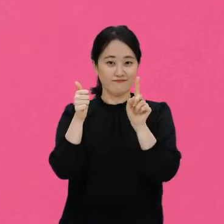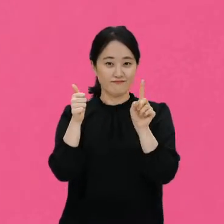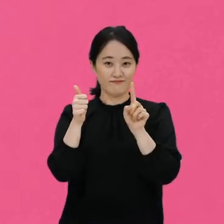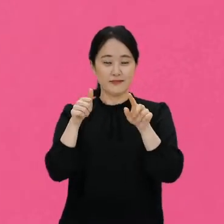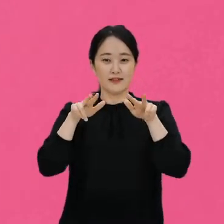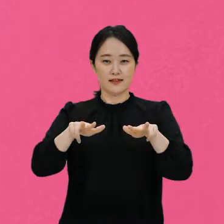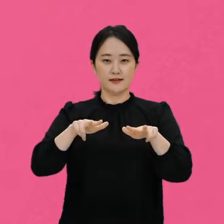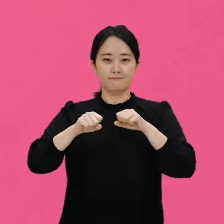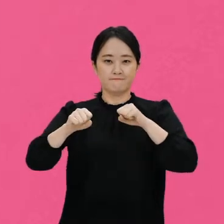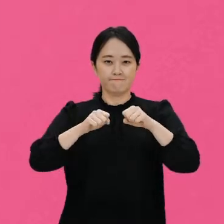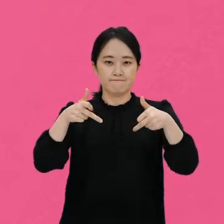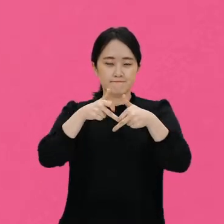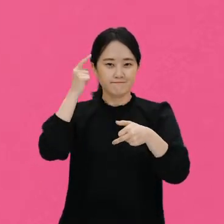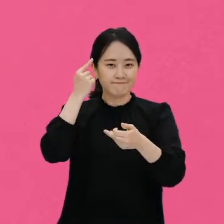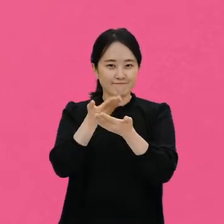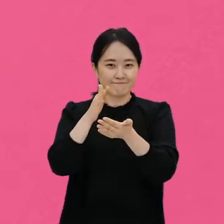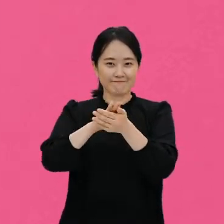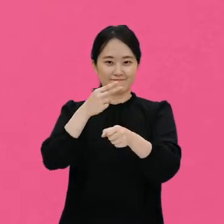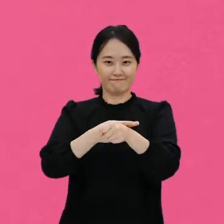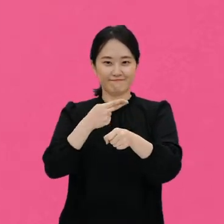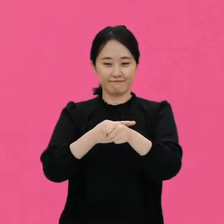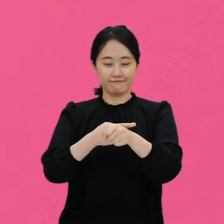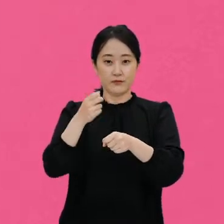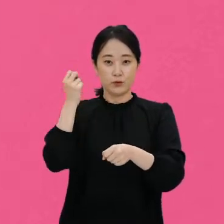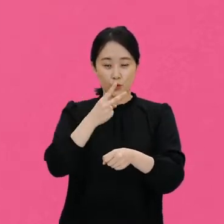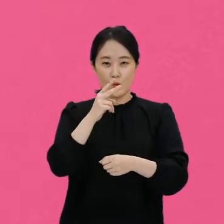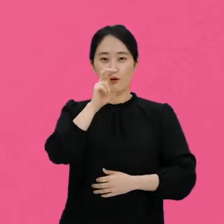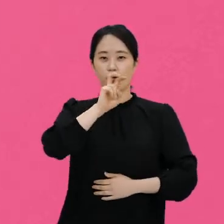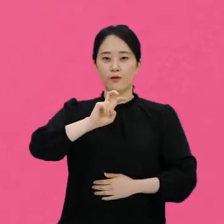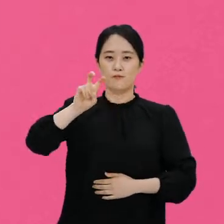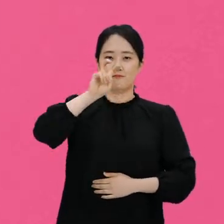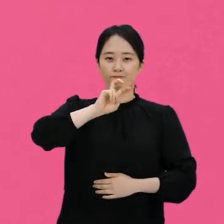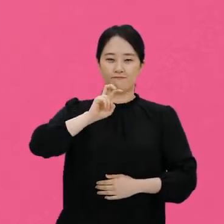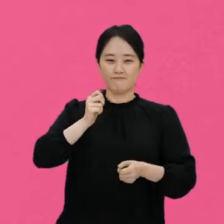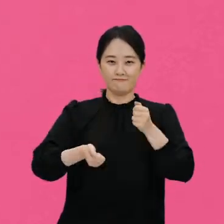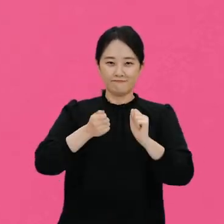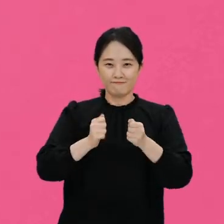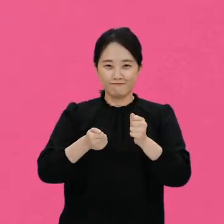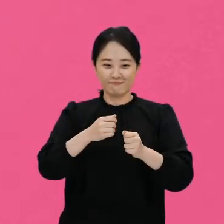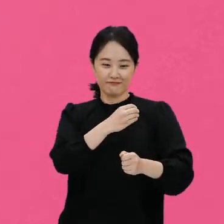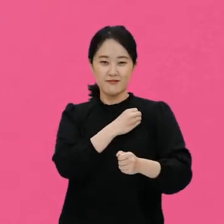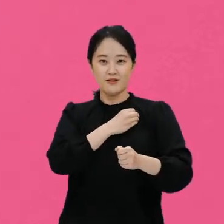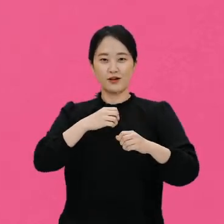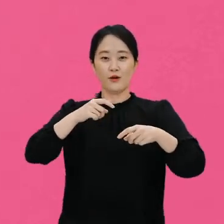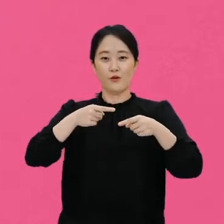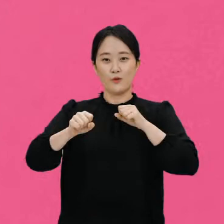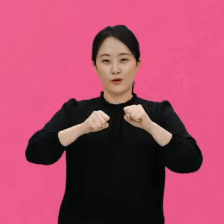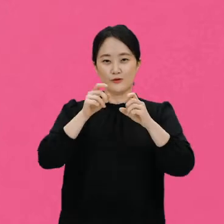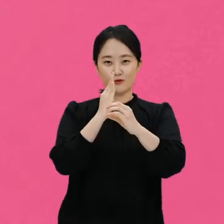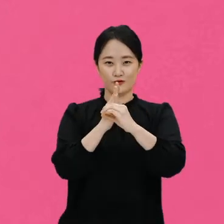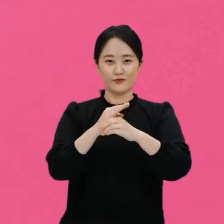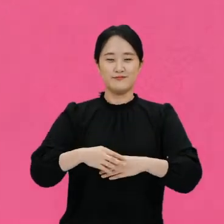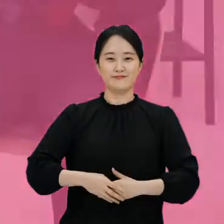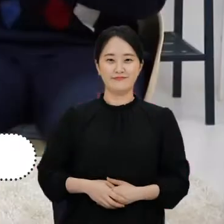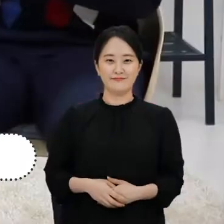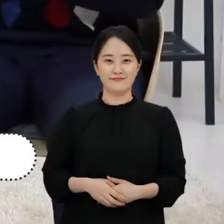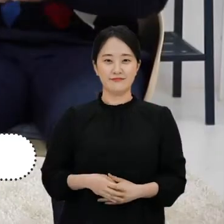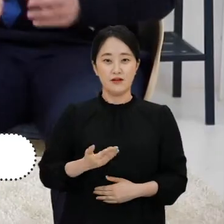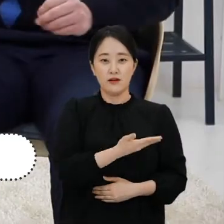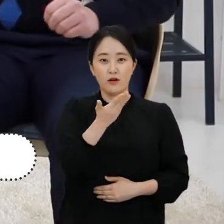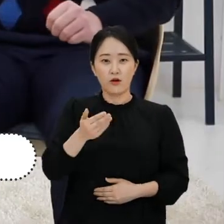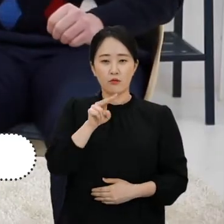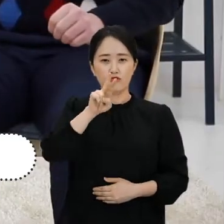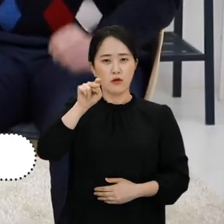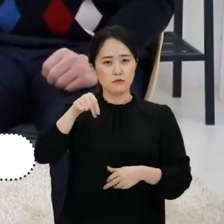이현학님은 현재 장애 인식 개선 강사 그리고 밴드 더 블라인드 멤버로 활동하고 있어요.